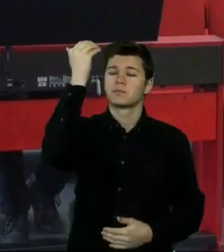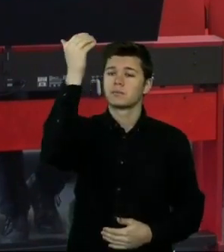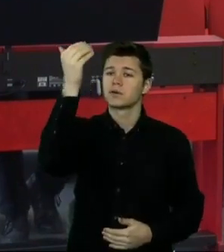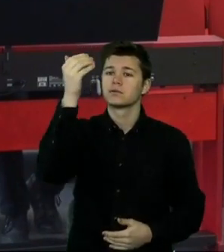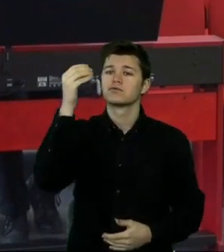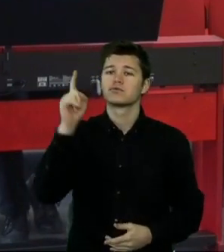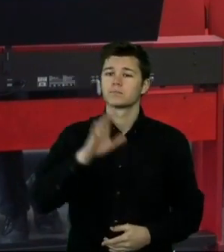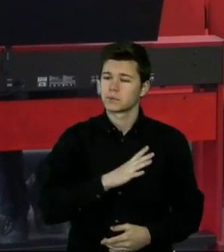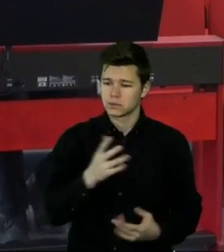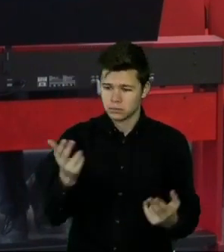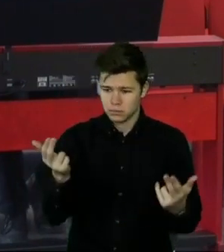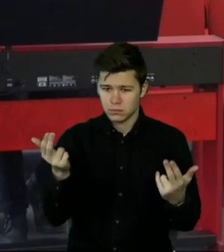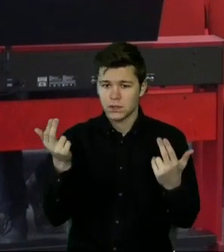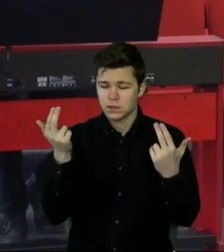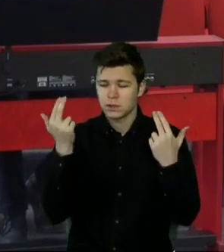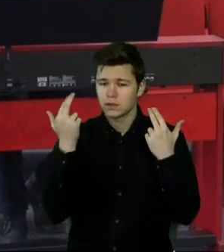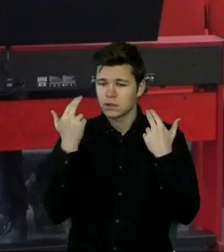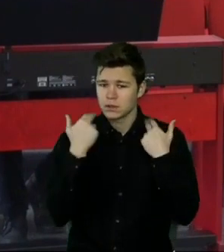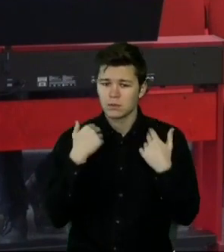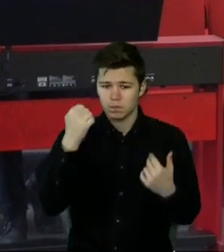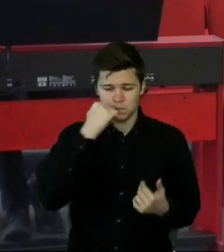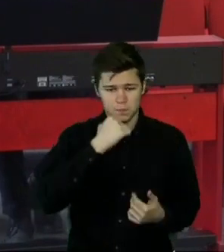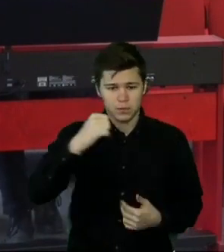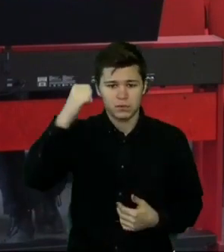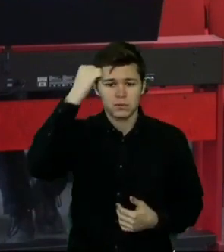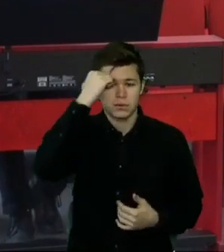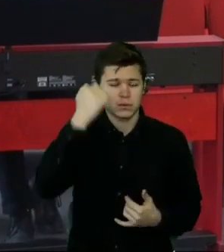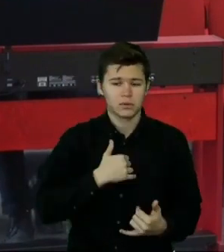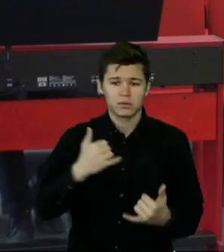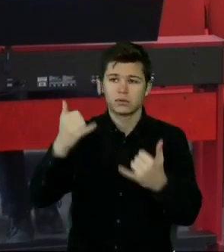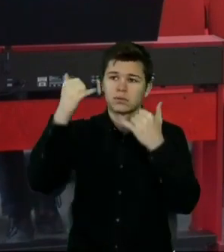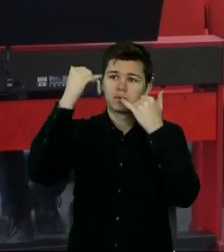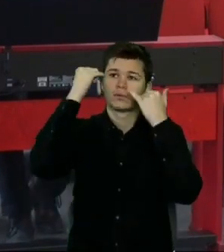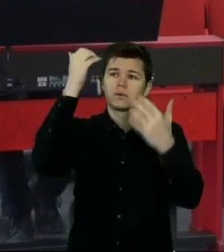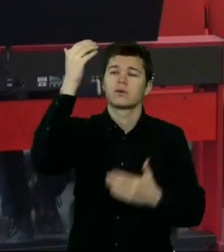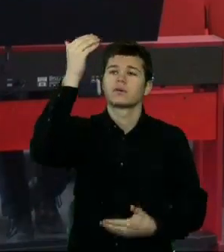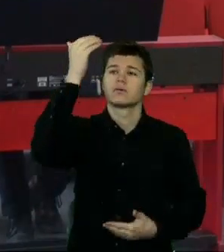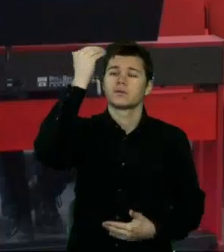Щоб у смиренні щиру подяку тобі.